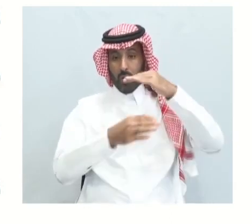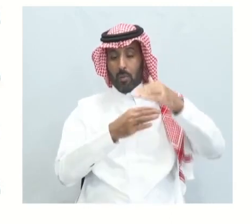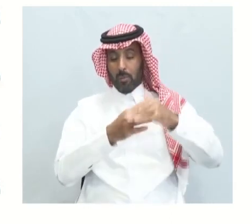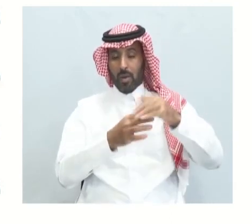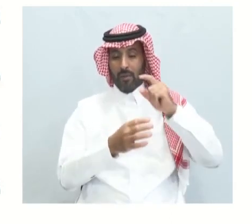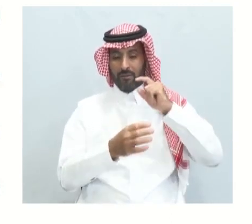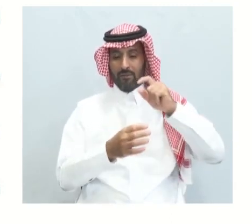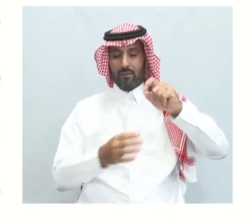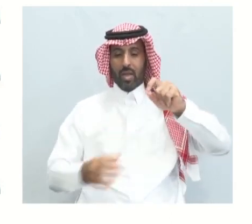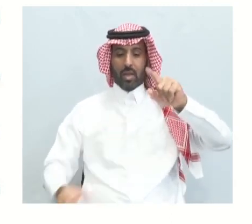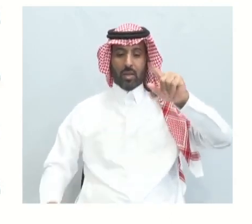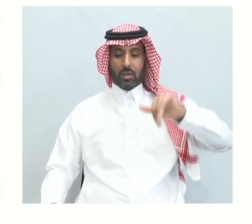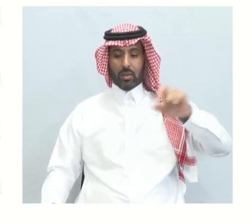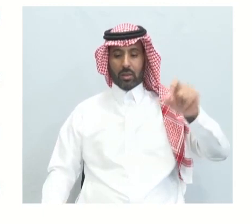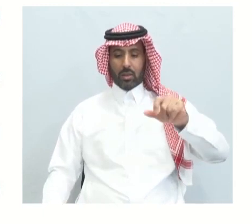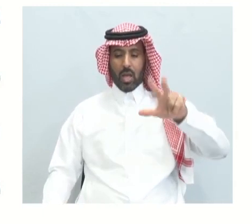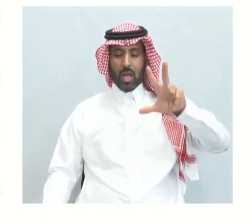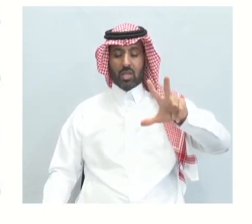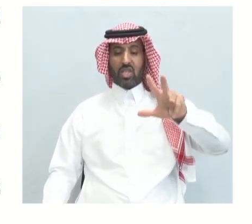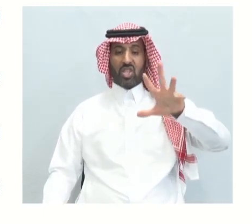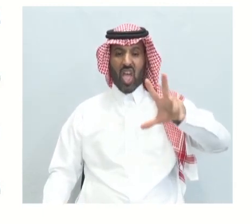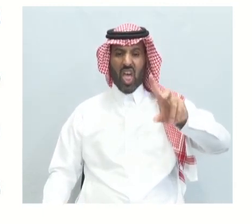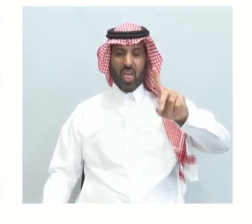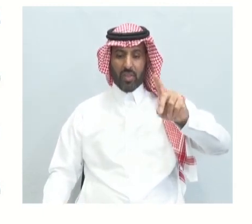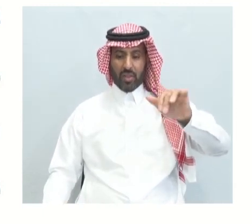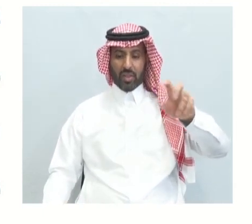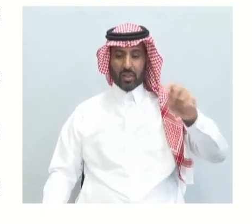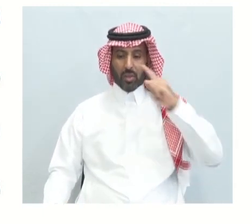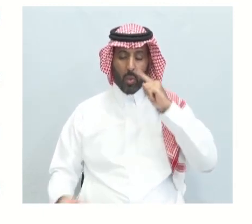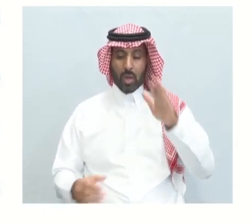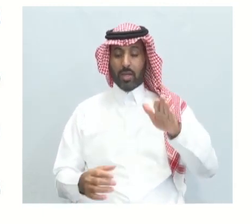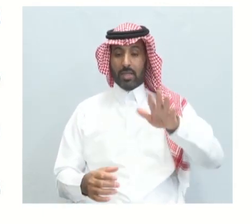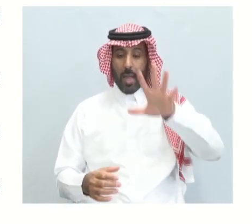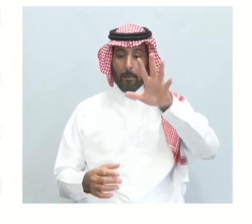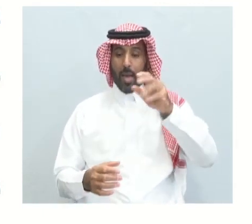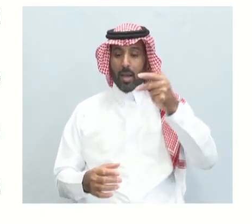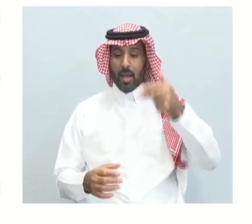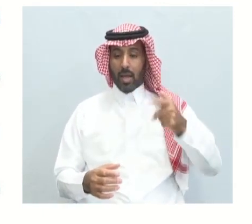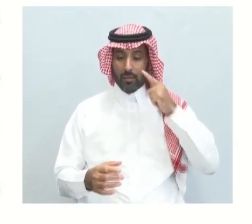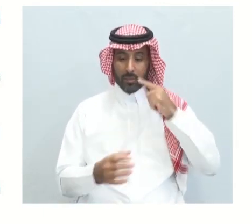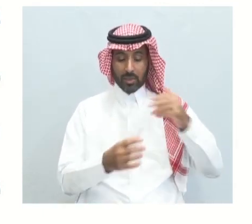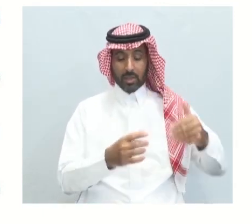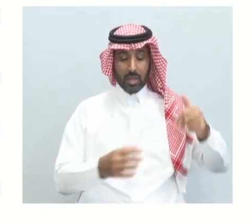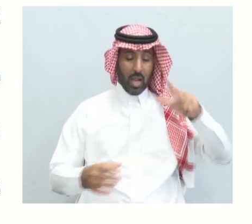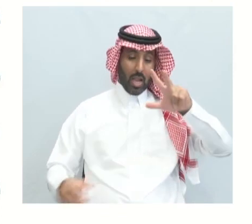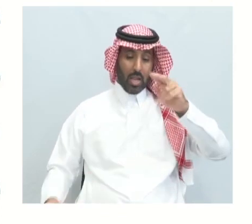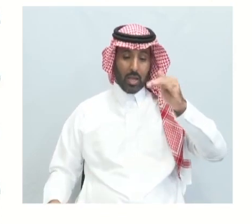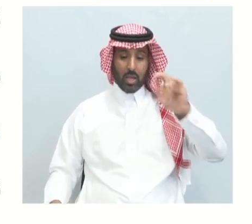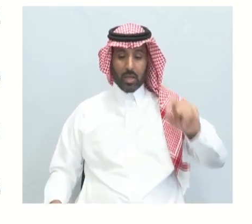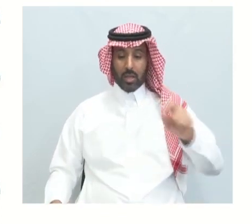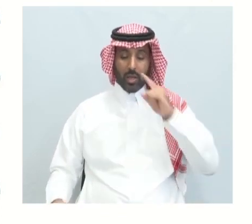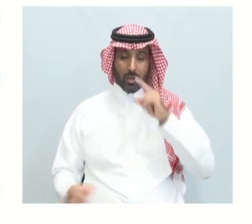فريده الشذيه الواقعه شمال غرب مدينه الحريق في منطقه الرياض